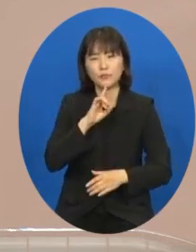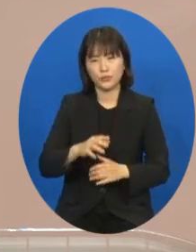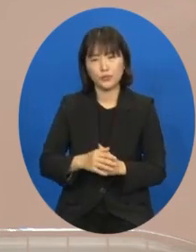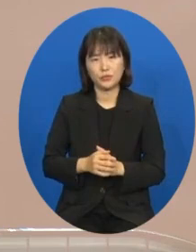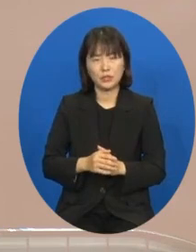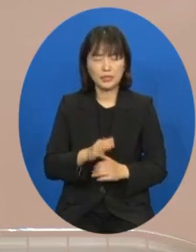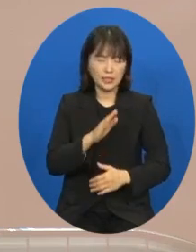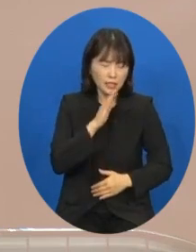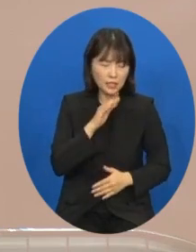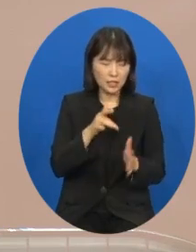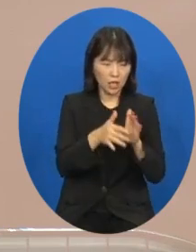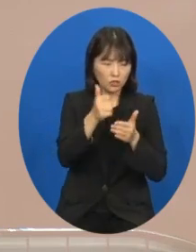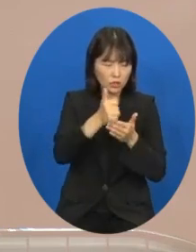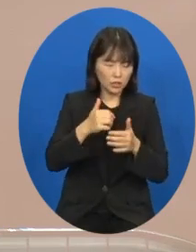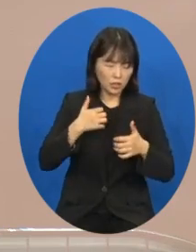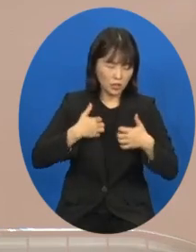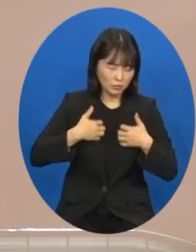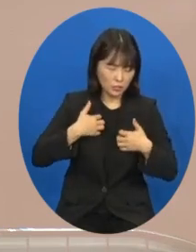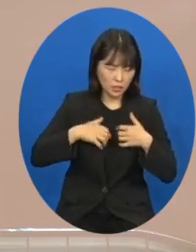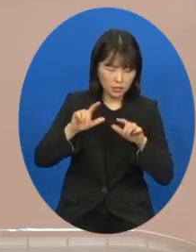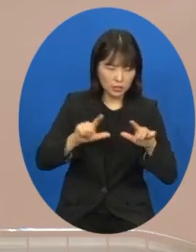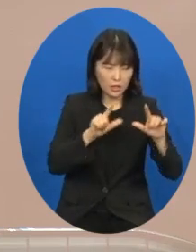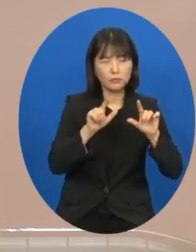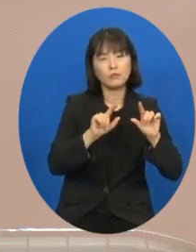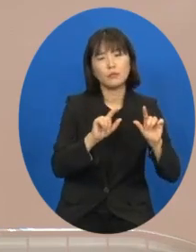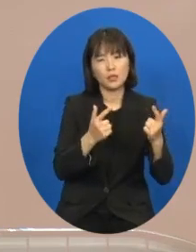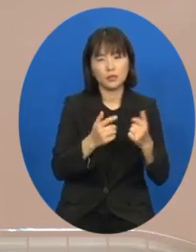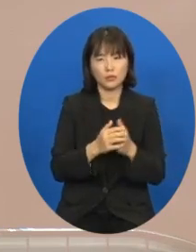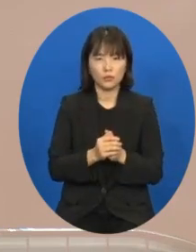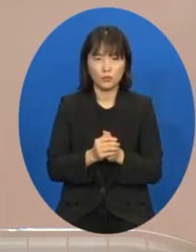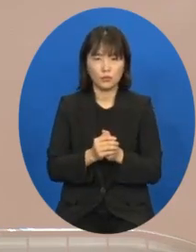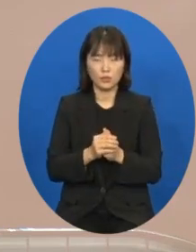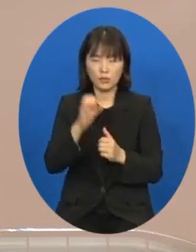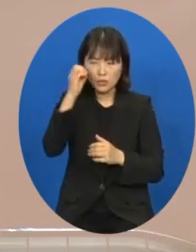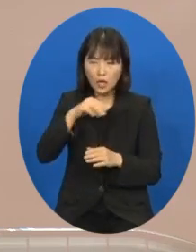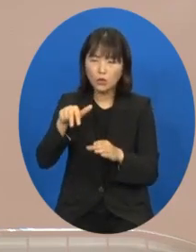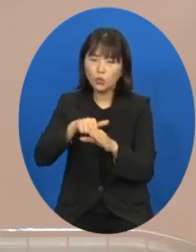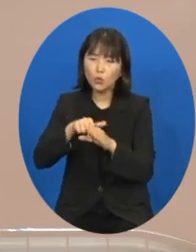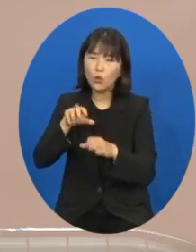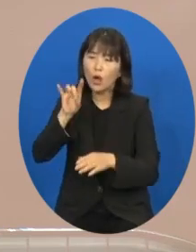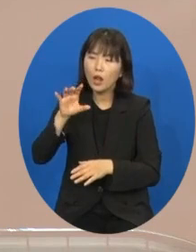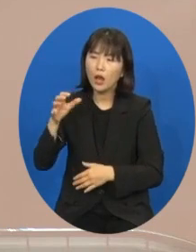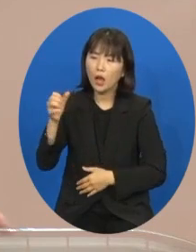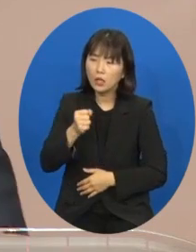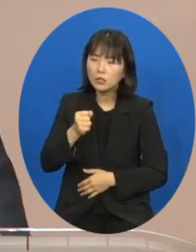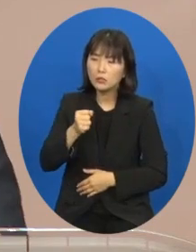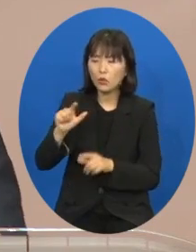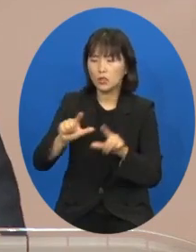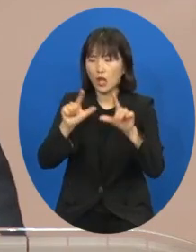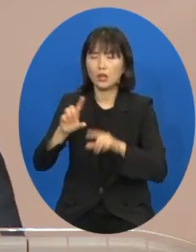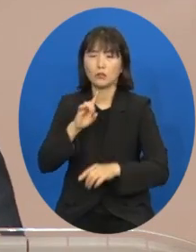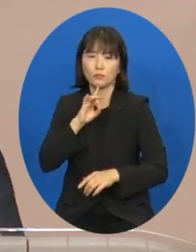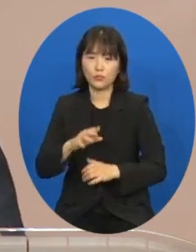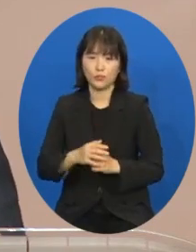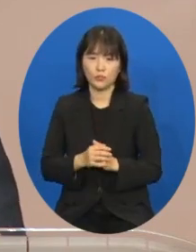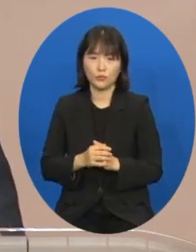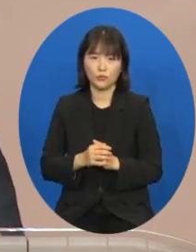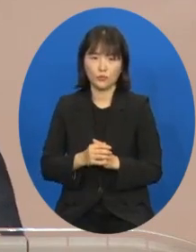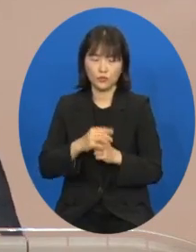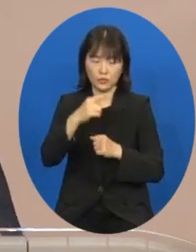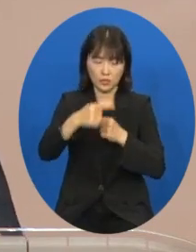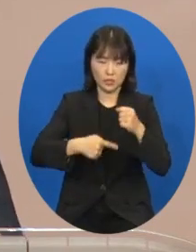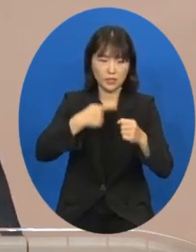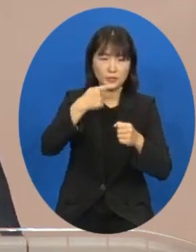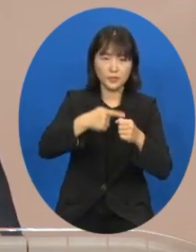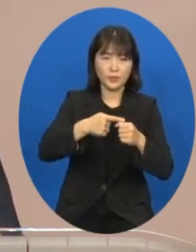진짜 예수님을 기쁘시게 하는 삶이 아니고 그냥 종교를 하나 가지고 있는 겁니다. 연말 연초가